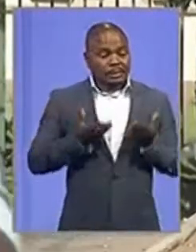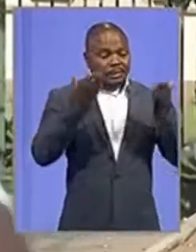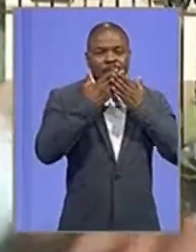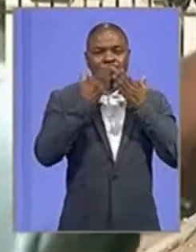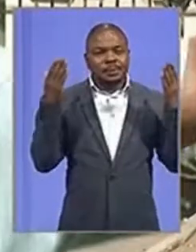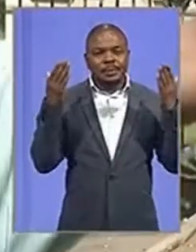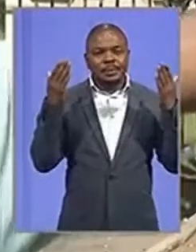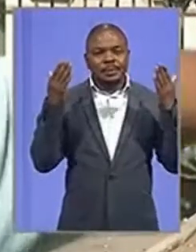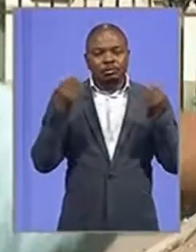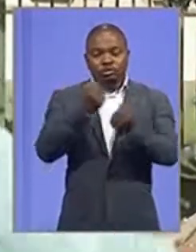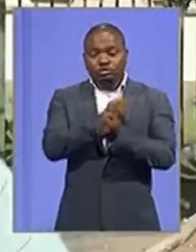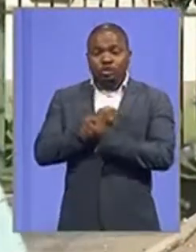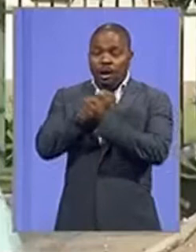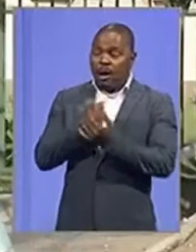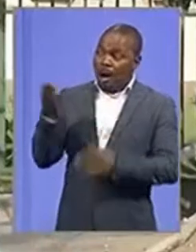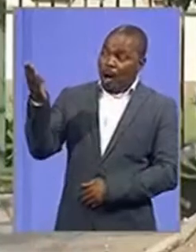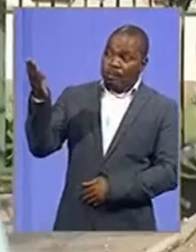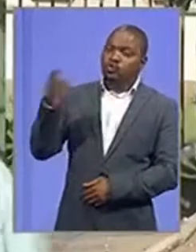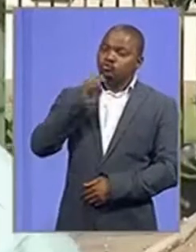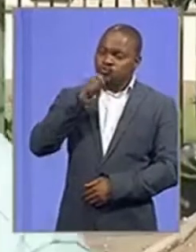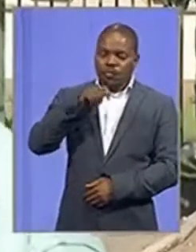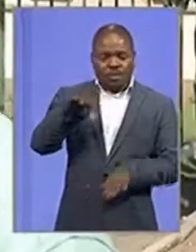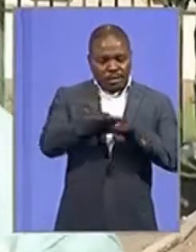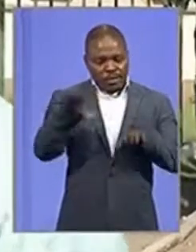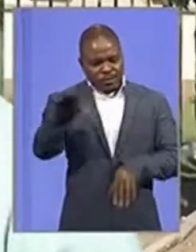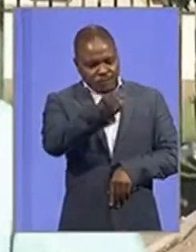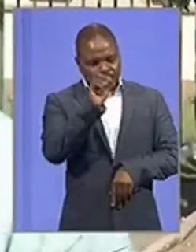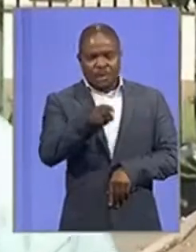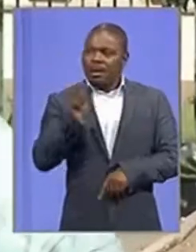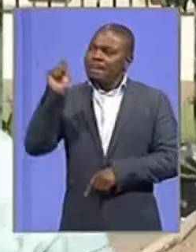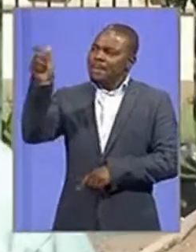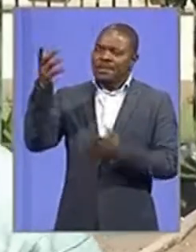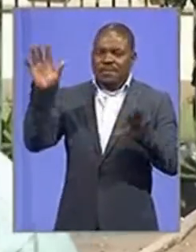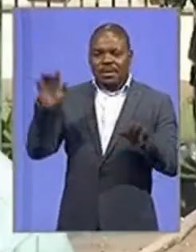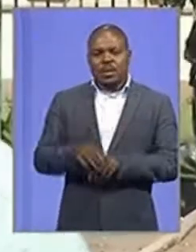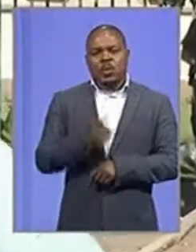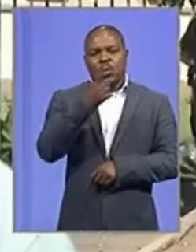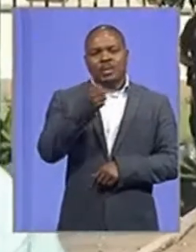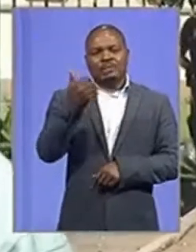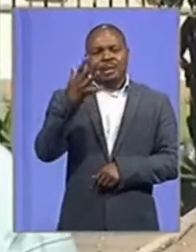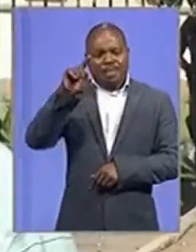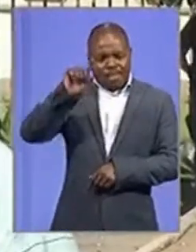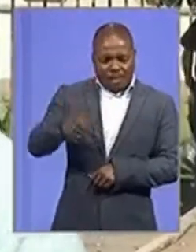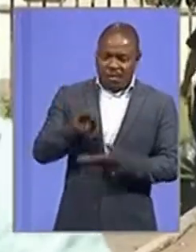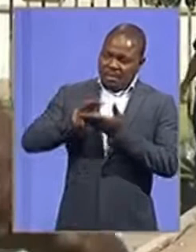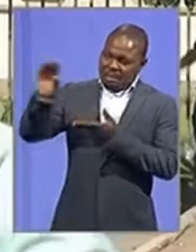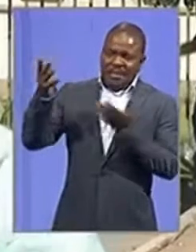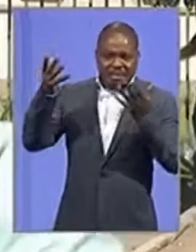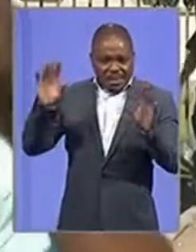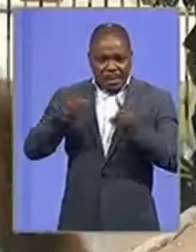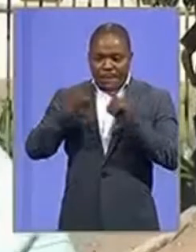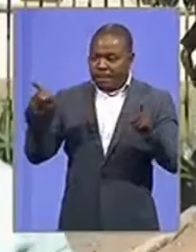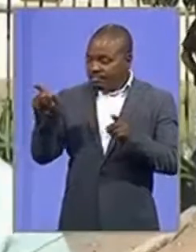yane compactor truck e tlameileng o phute matlakala e patetswe ha ka tire 165,000 mara ha ona motho a batlang